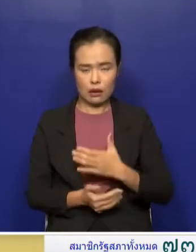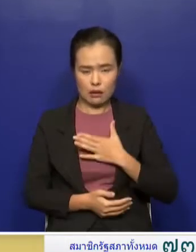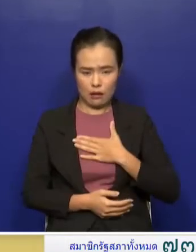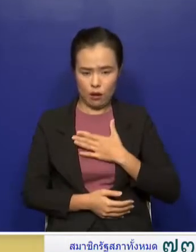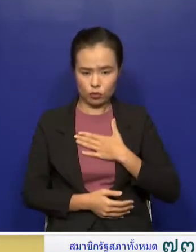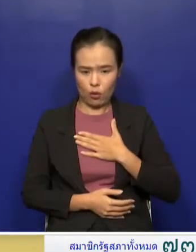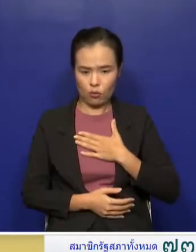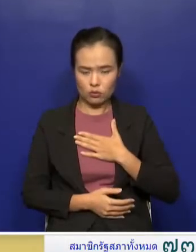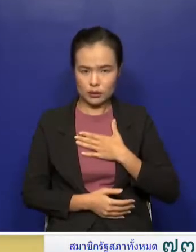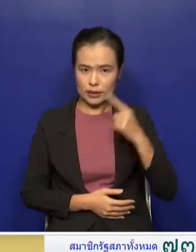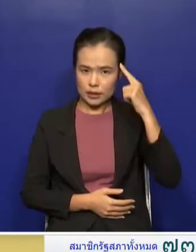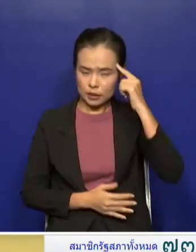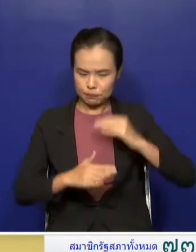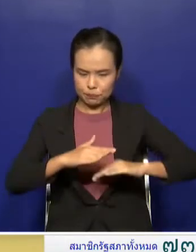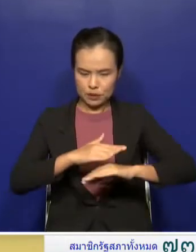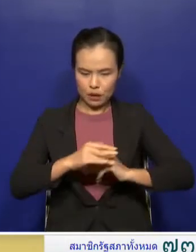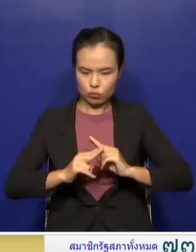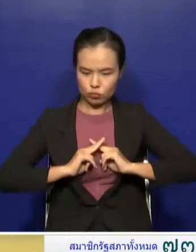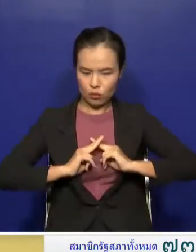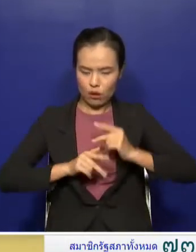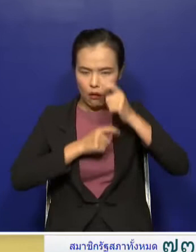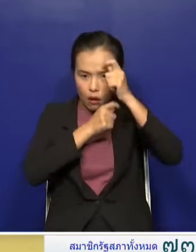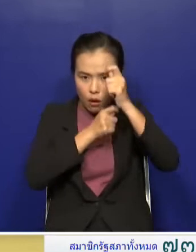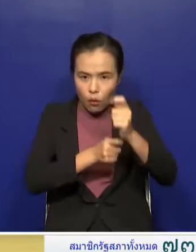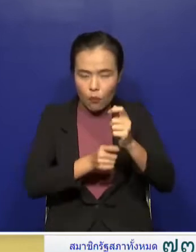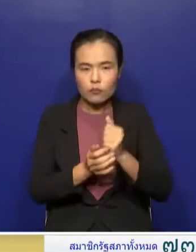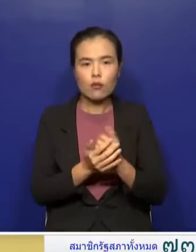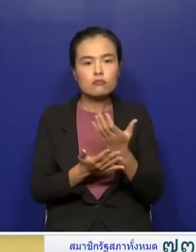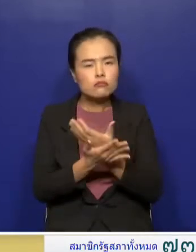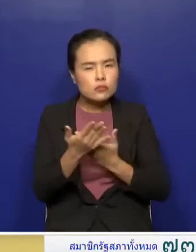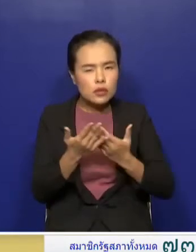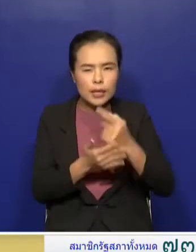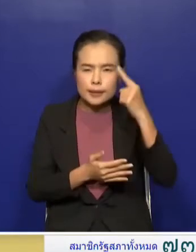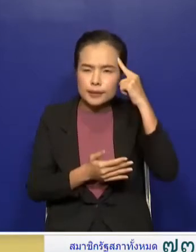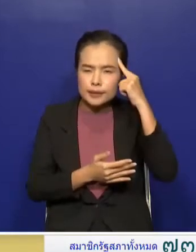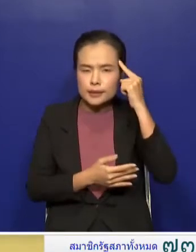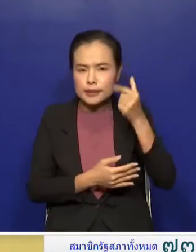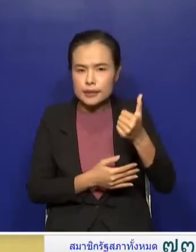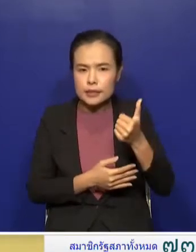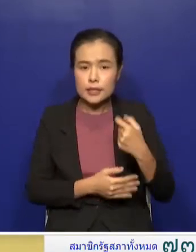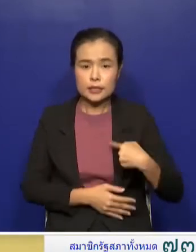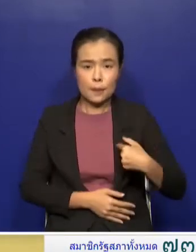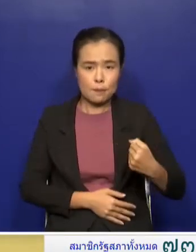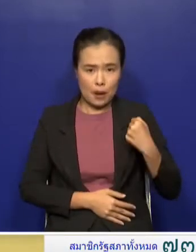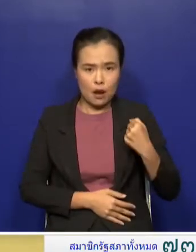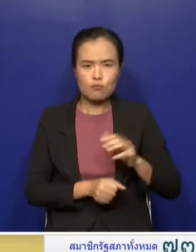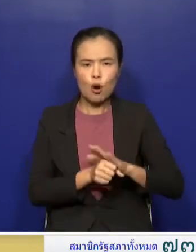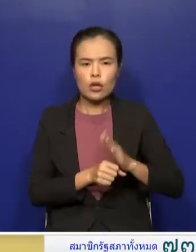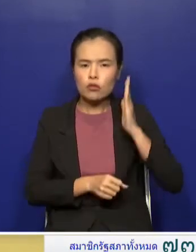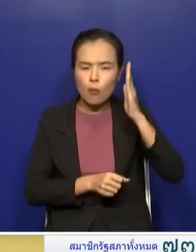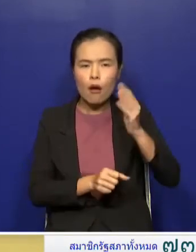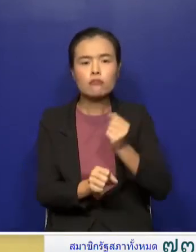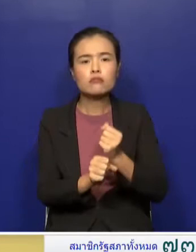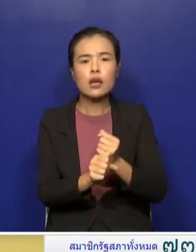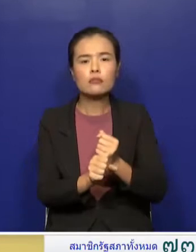เคารพวิจารญาณพื้นฐานของตัวเองว่าถ้าเราใช้วิทยานที่ที่ดีเชื่อมั่นพอแล้วนี่ก็เดินหน้ามันไปเถอะ